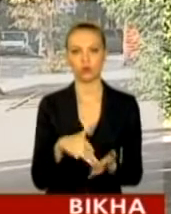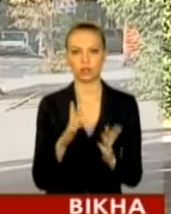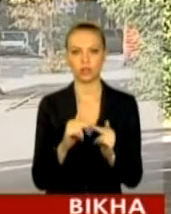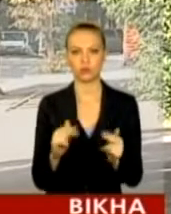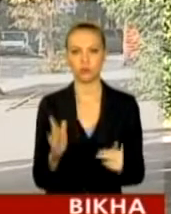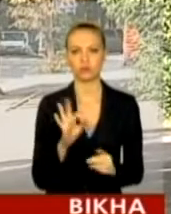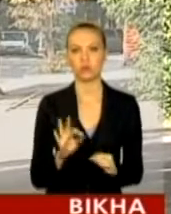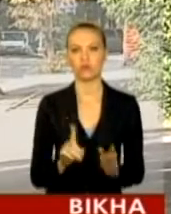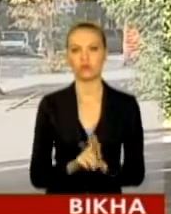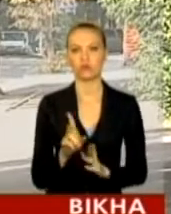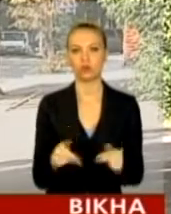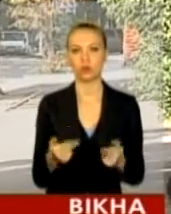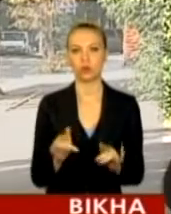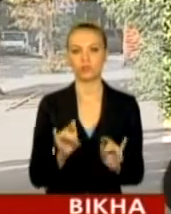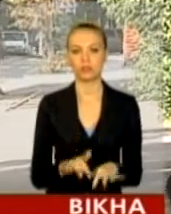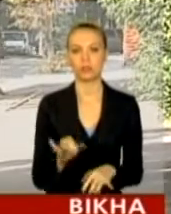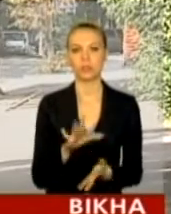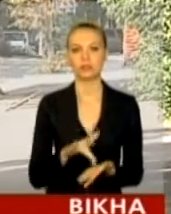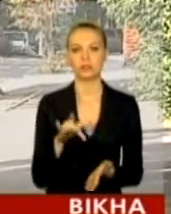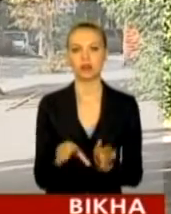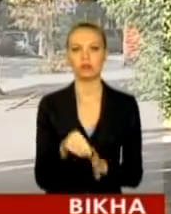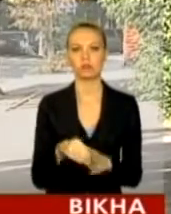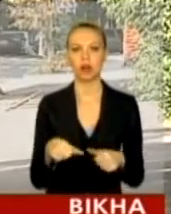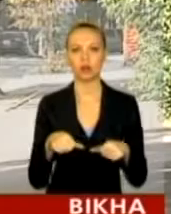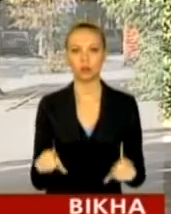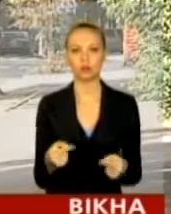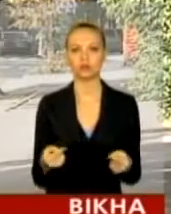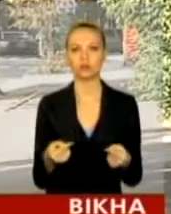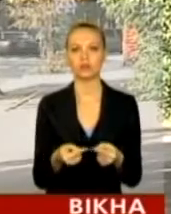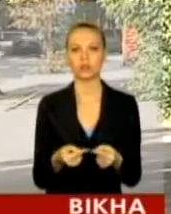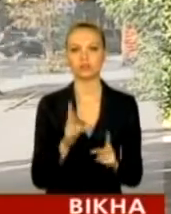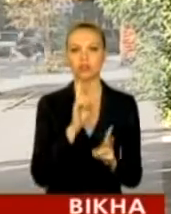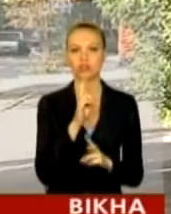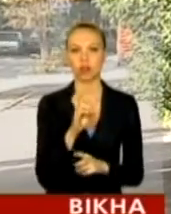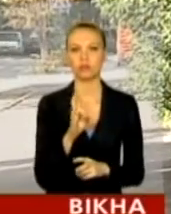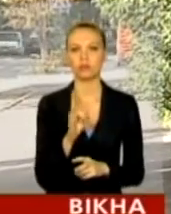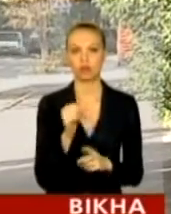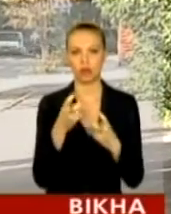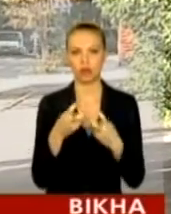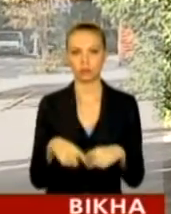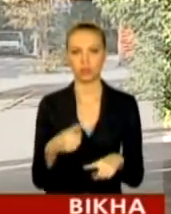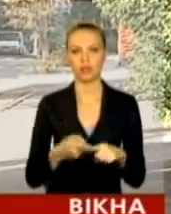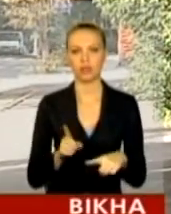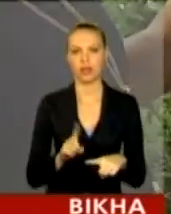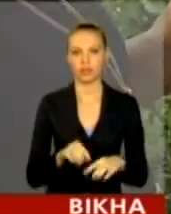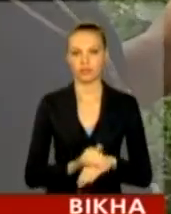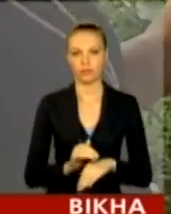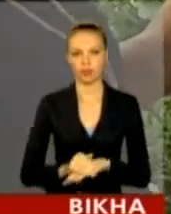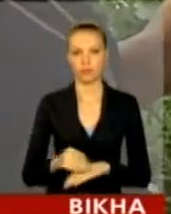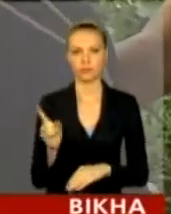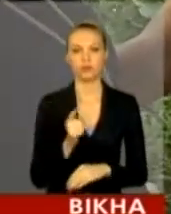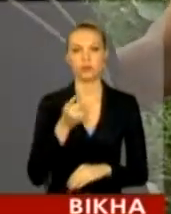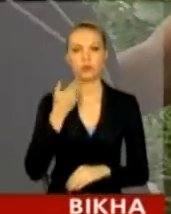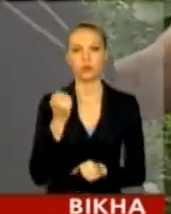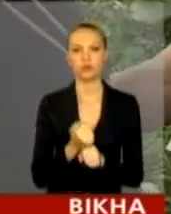Дніпропетровська о возбужденні уголовного діла і в Центральну збирательну комісію, відповідно, жалоба на розглядання цих фактів. Щоб